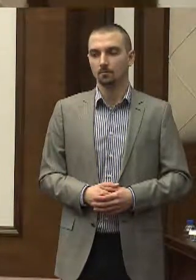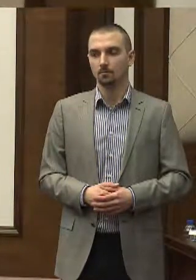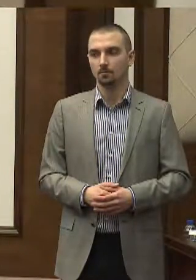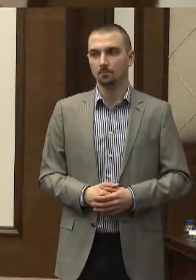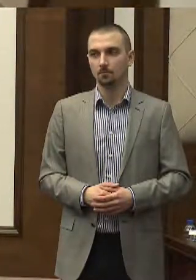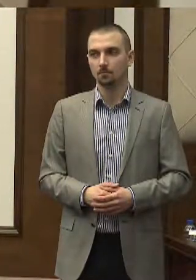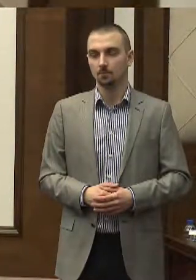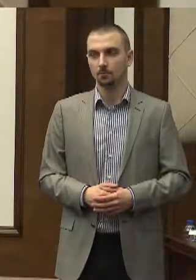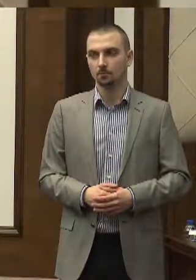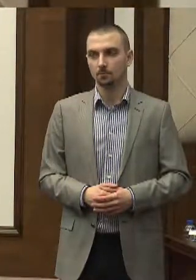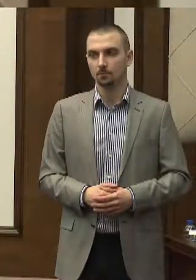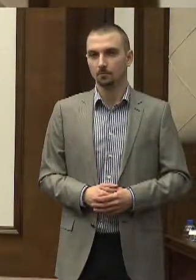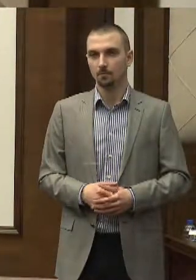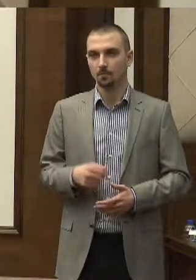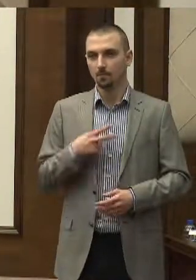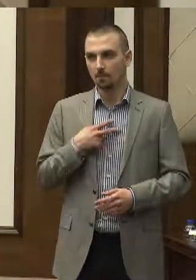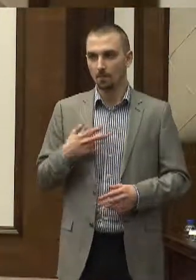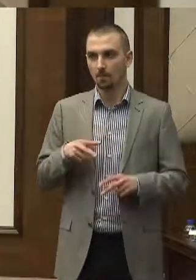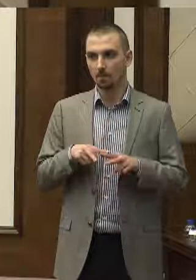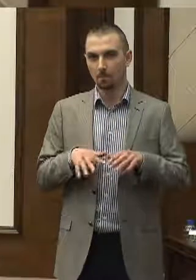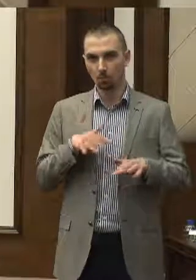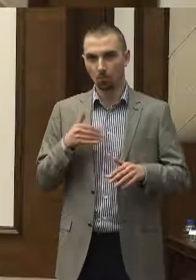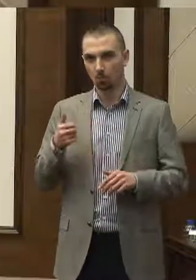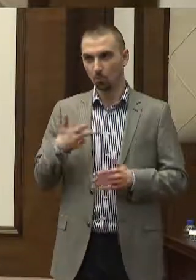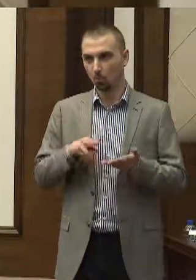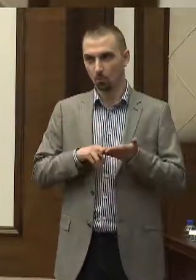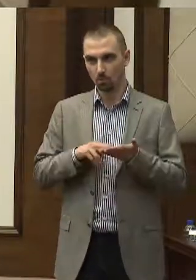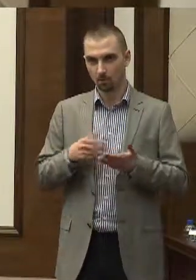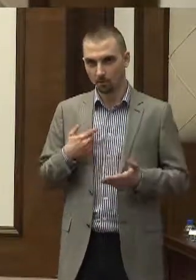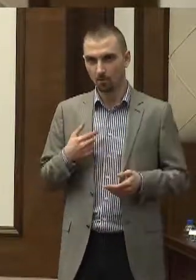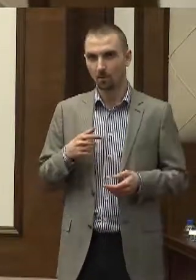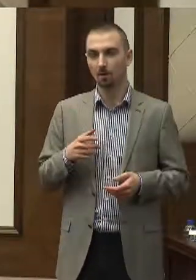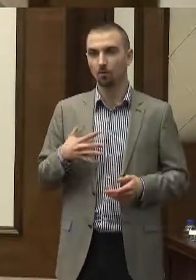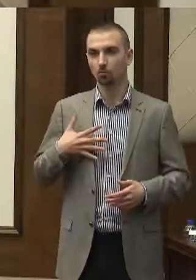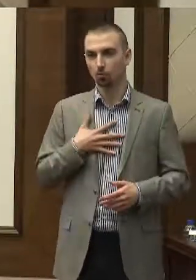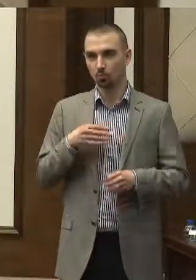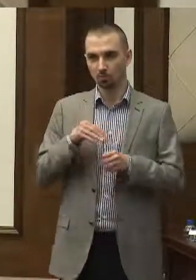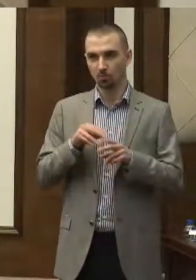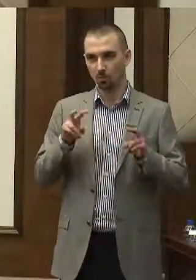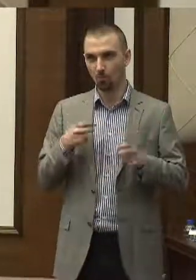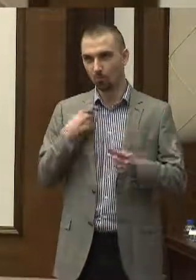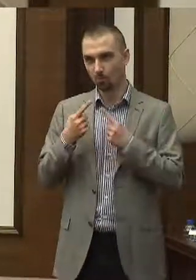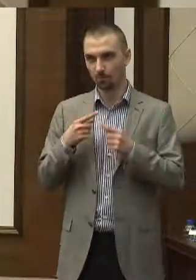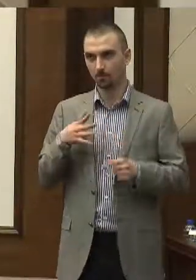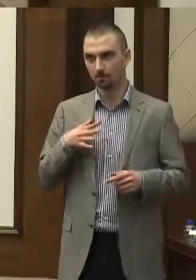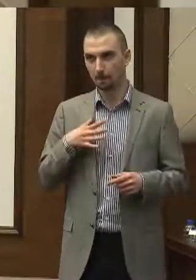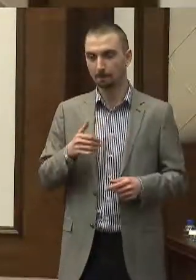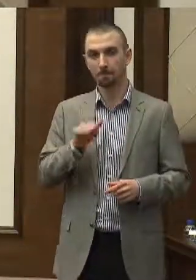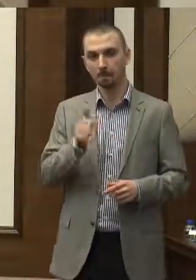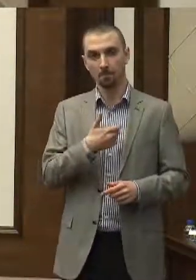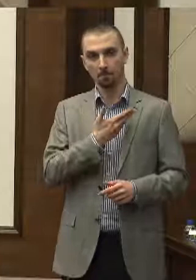Önder Yüksel Eryiğit, Belediye Meclis Üyesi, Cumhuriyet Halk Partisi grubu adına söz almış bulunmaktayım. Sayın